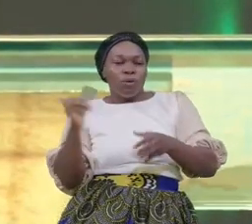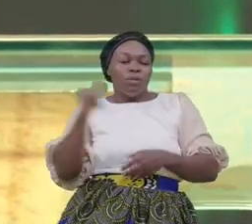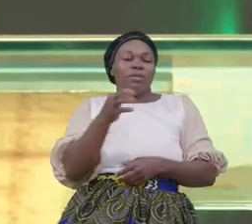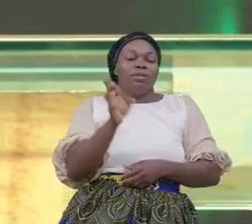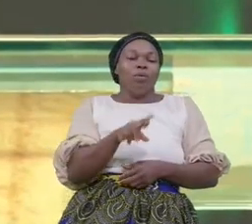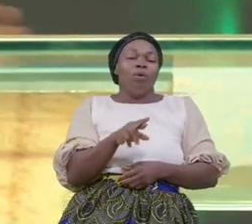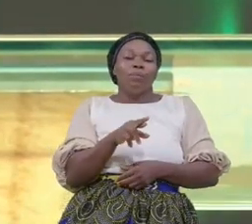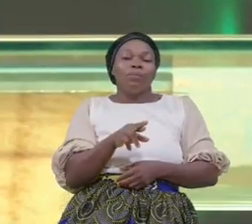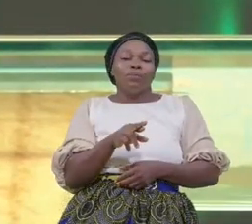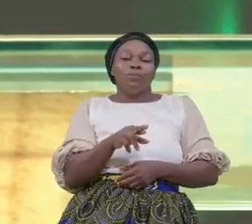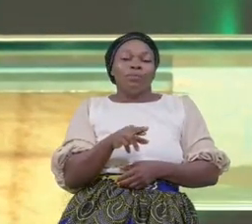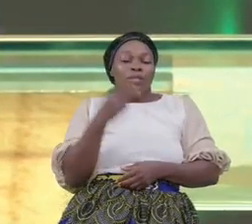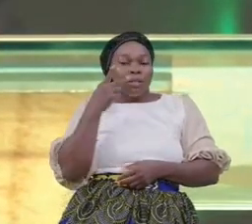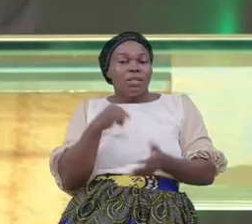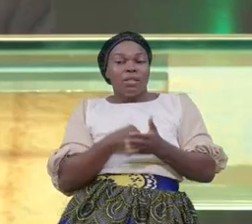Croyez-le.